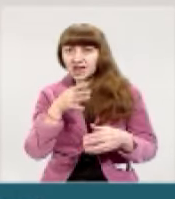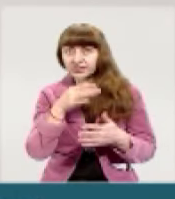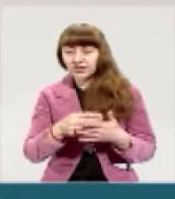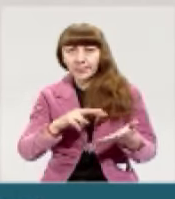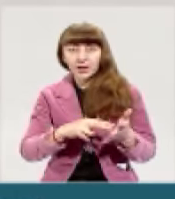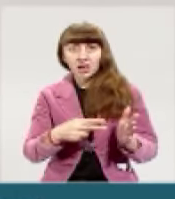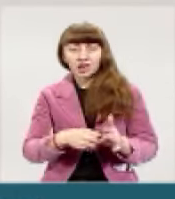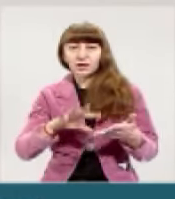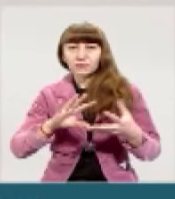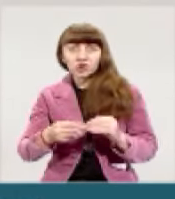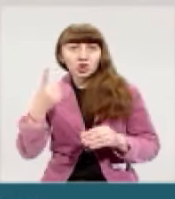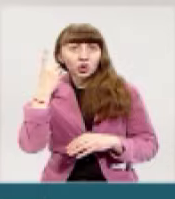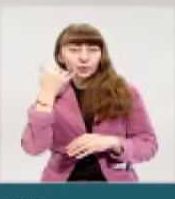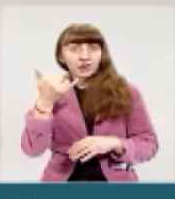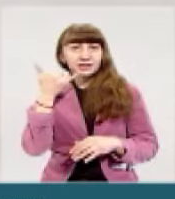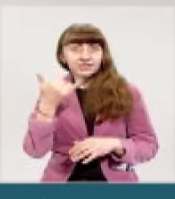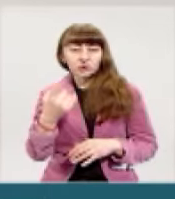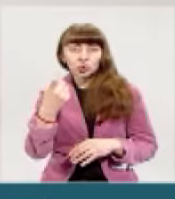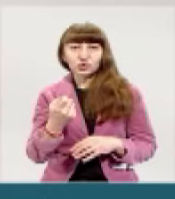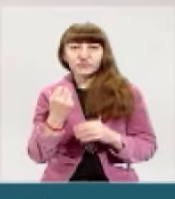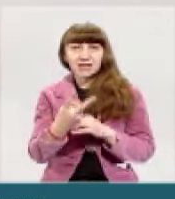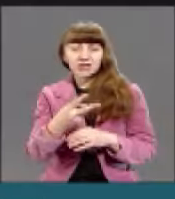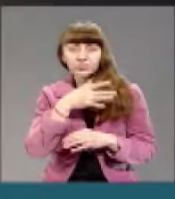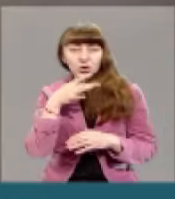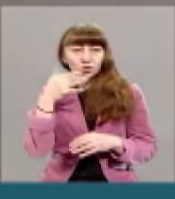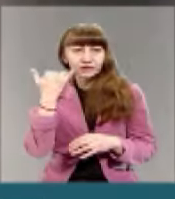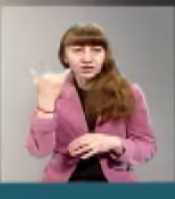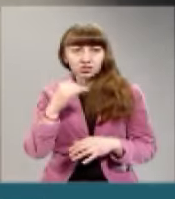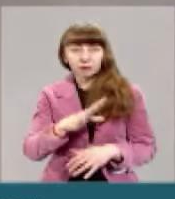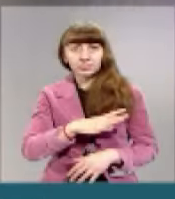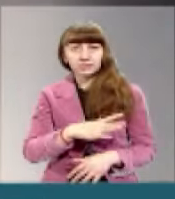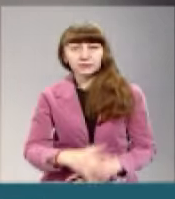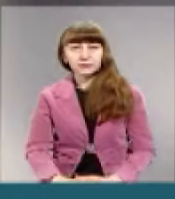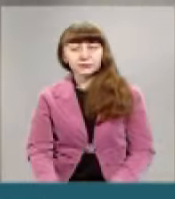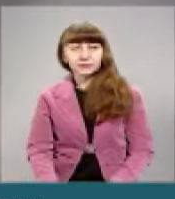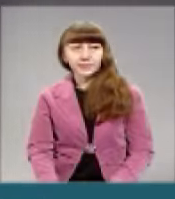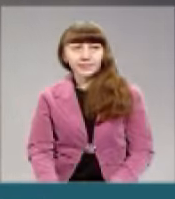результате на короткий номер 112 поступали сотни звонков.